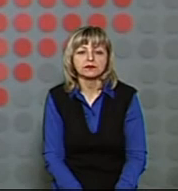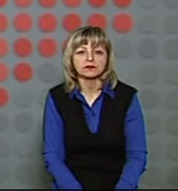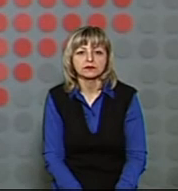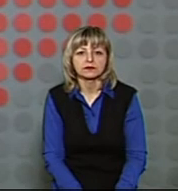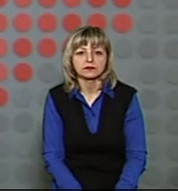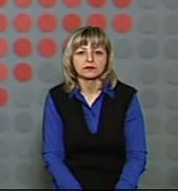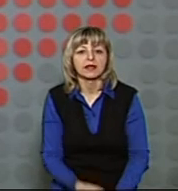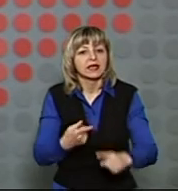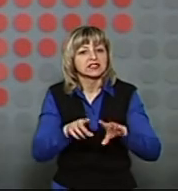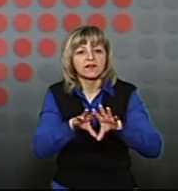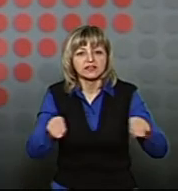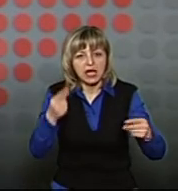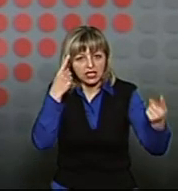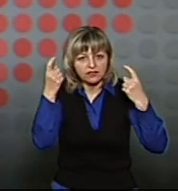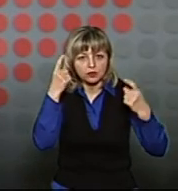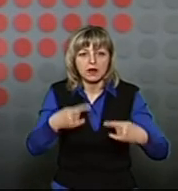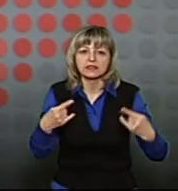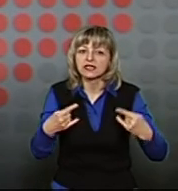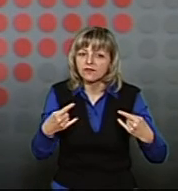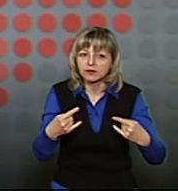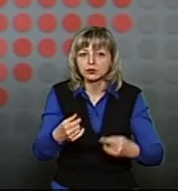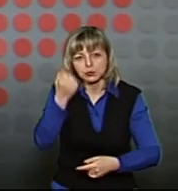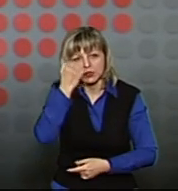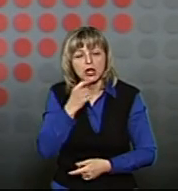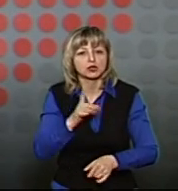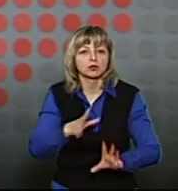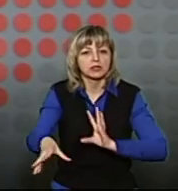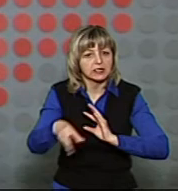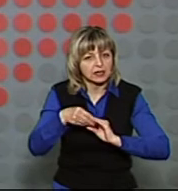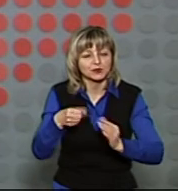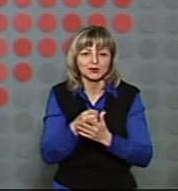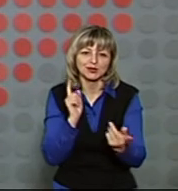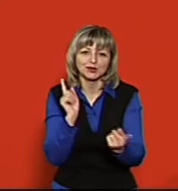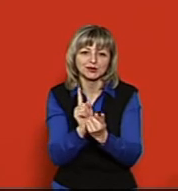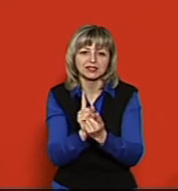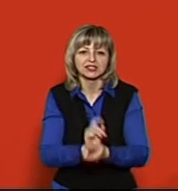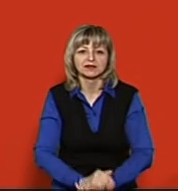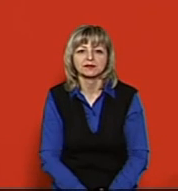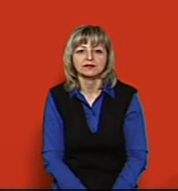Це вся інформація випуску. Дякуємо, що були з Суспільним. На все добре.